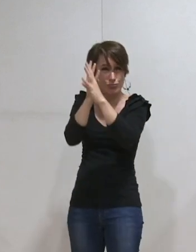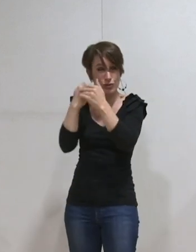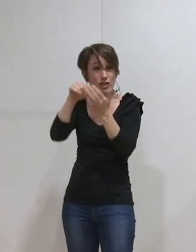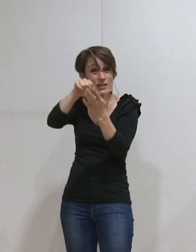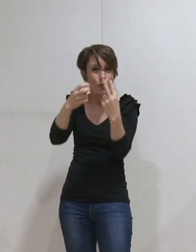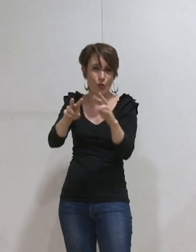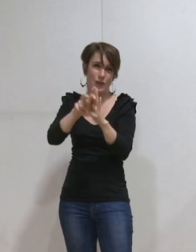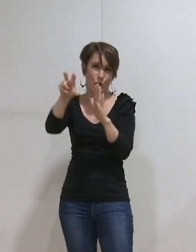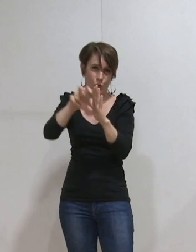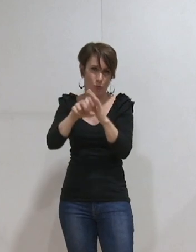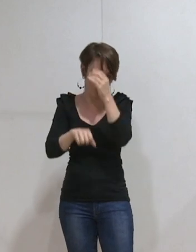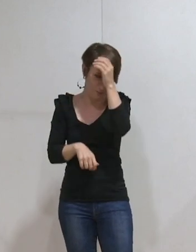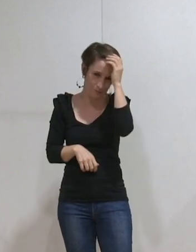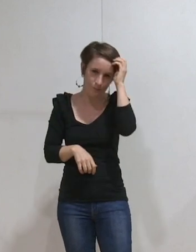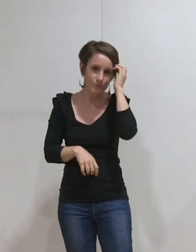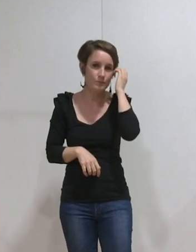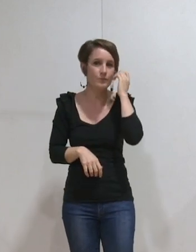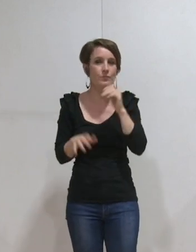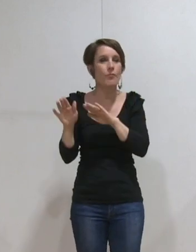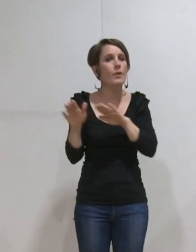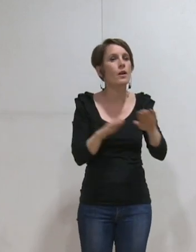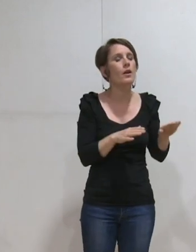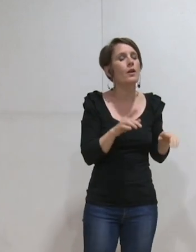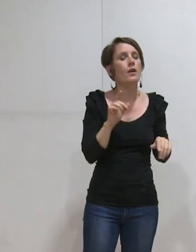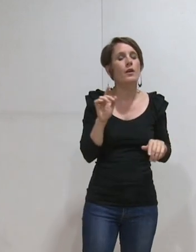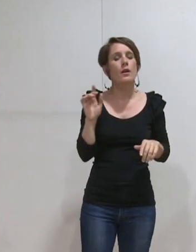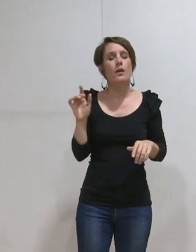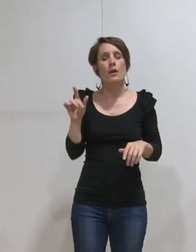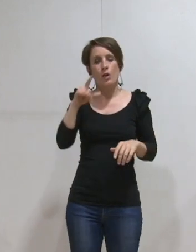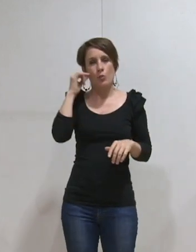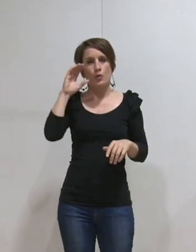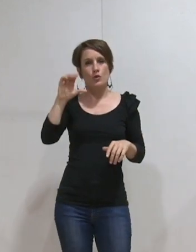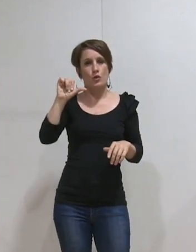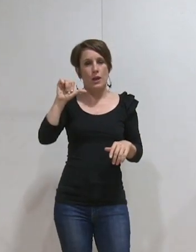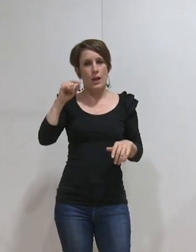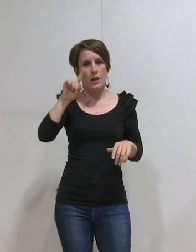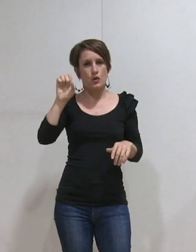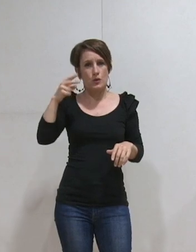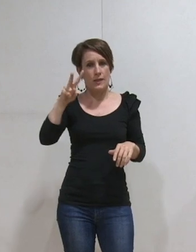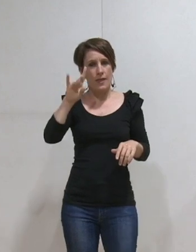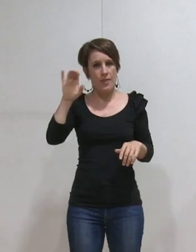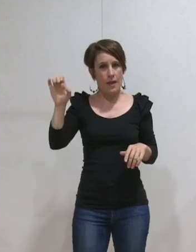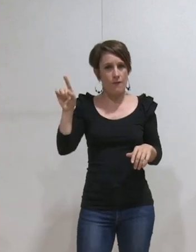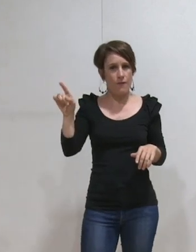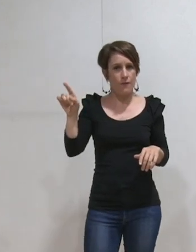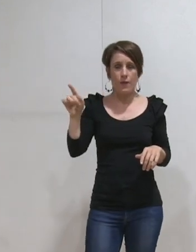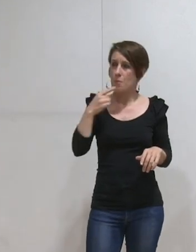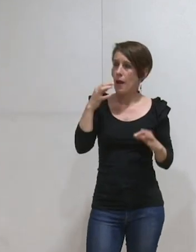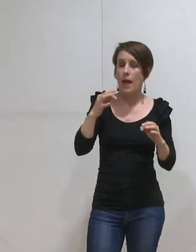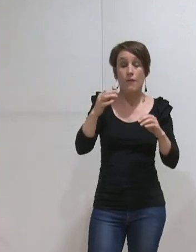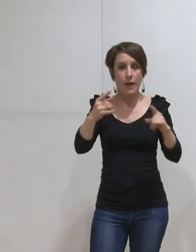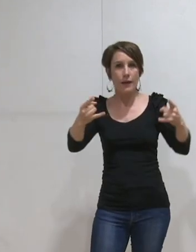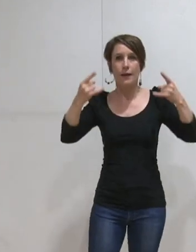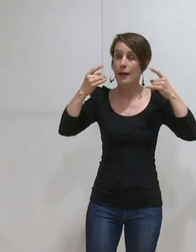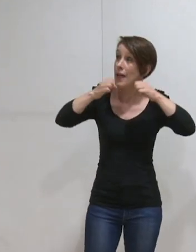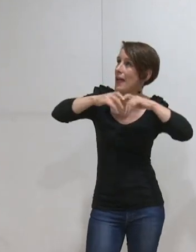la à la demande de Monsieur donc casazna vous en avez parlé sur le sur le le rayonnement on a on peut